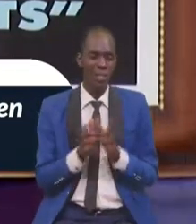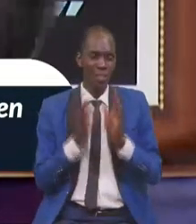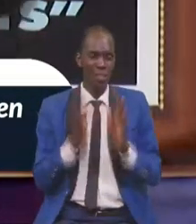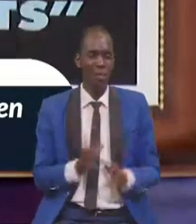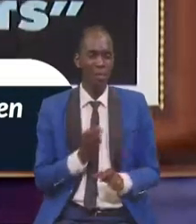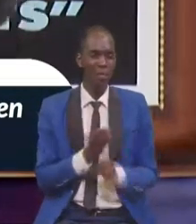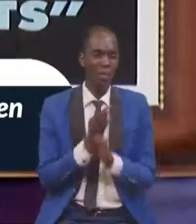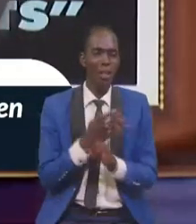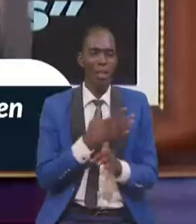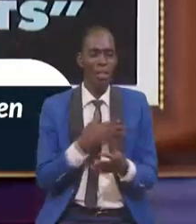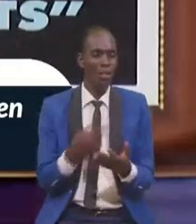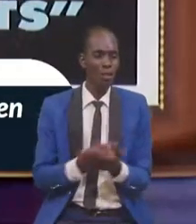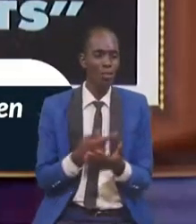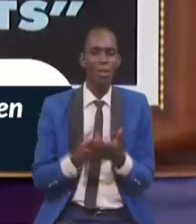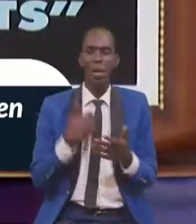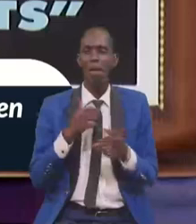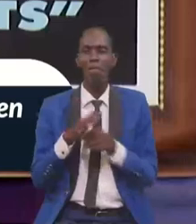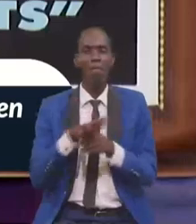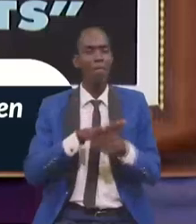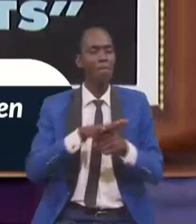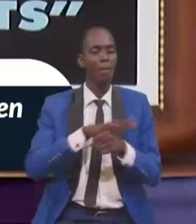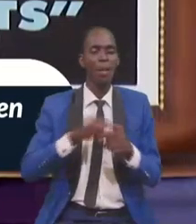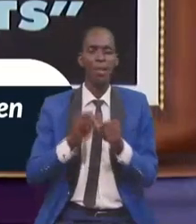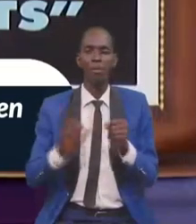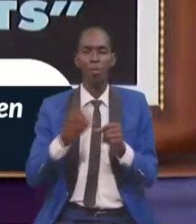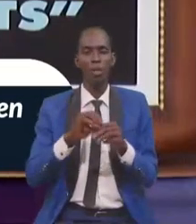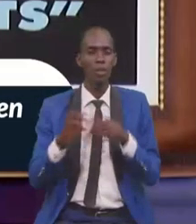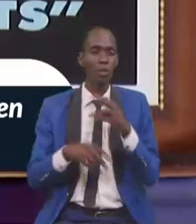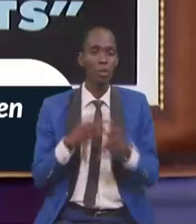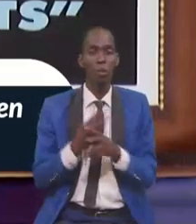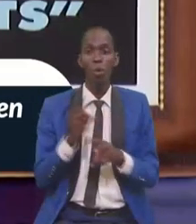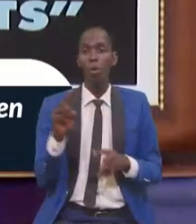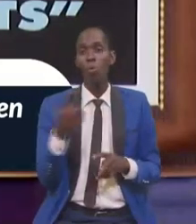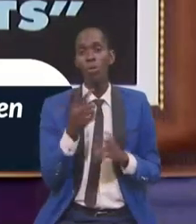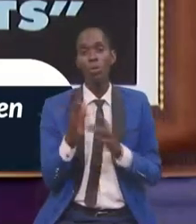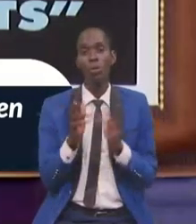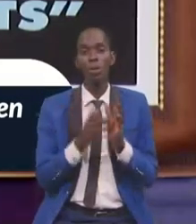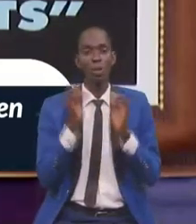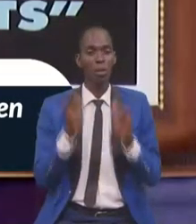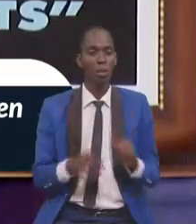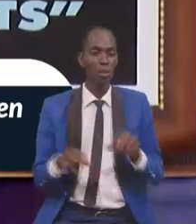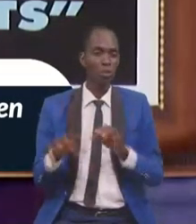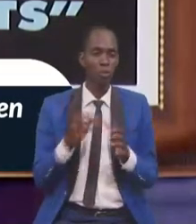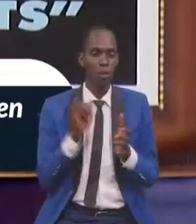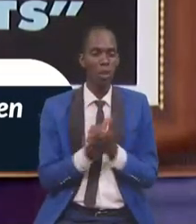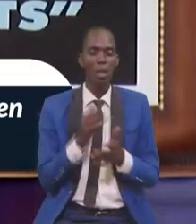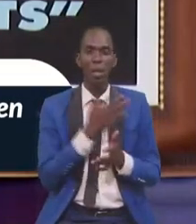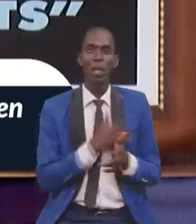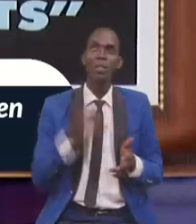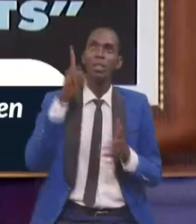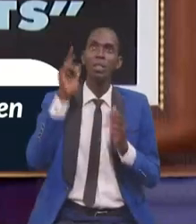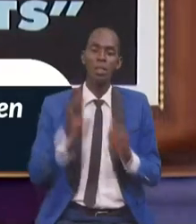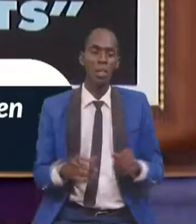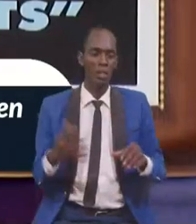chrétienne, l'évangile, alors a sillonné tout le monde entier. Seul Jésus peut faire cela. Il prend des